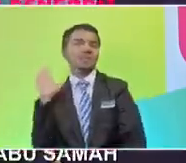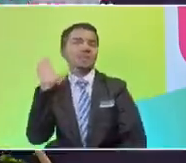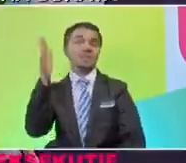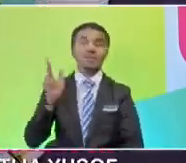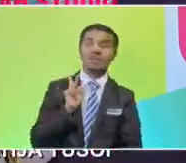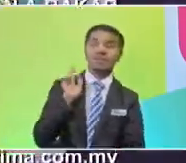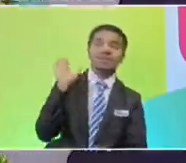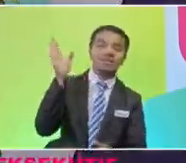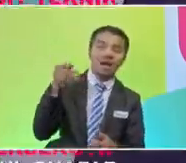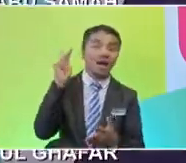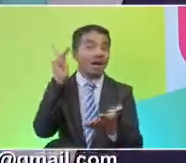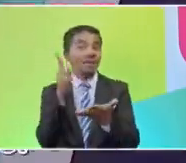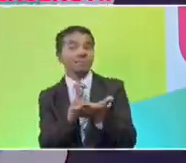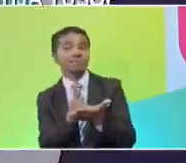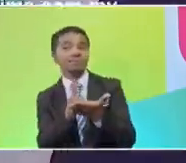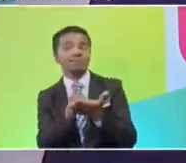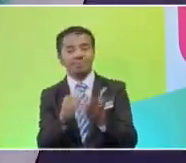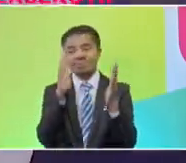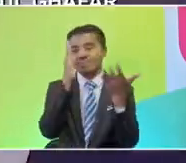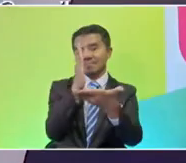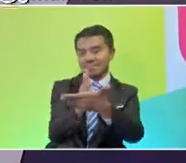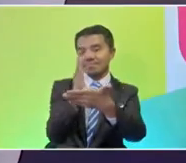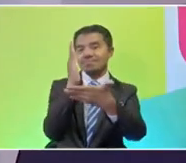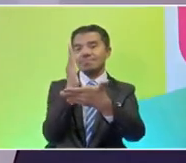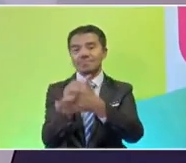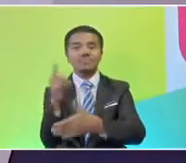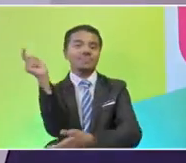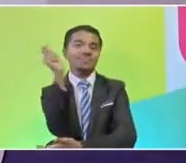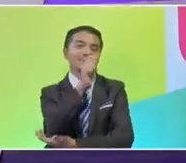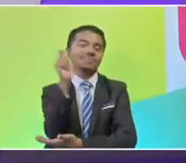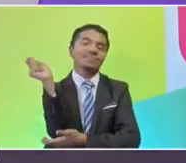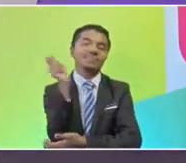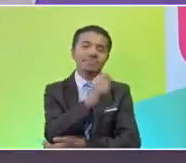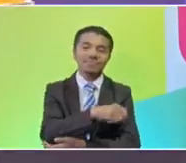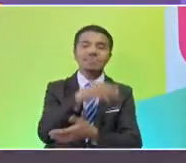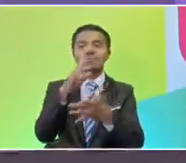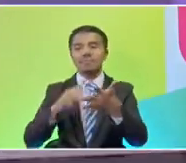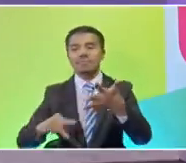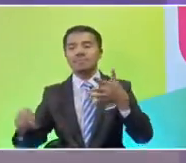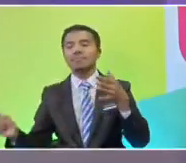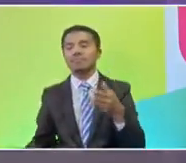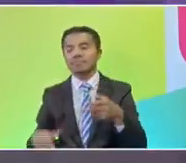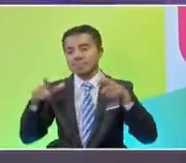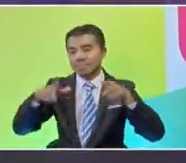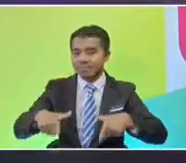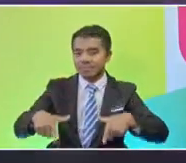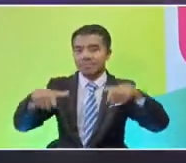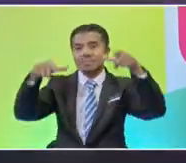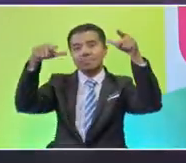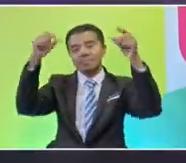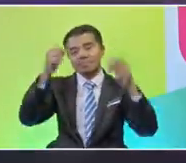mari mengenal bahagia tumbuhan agar batang